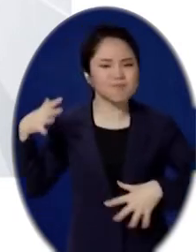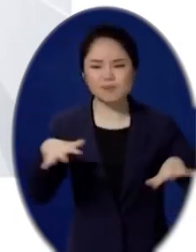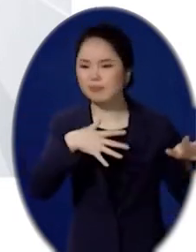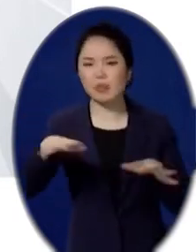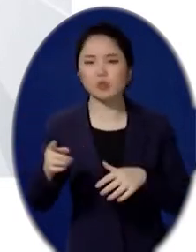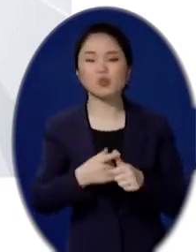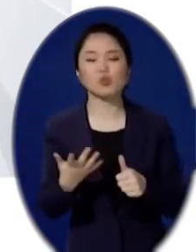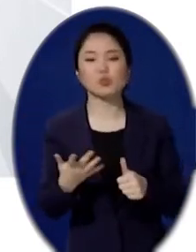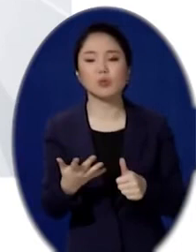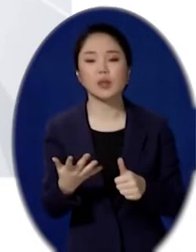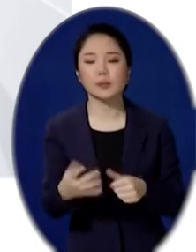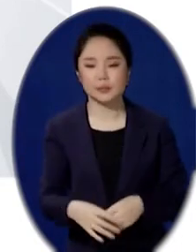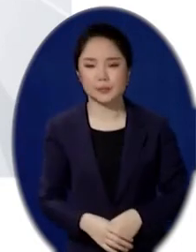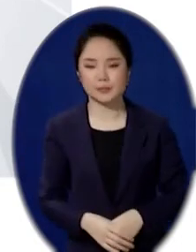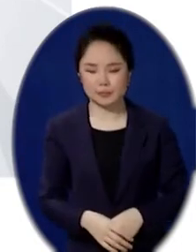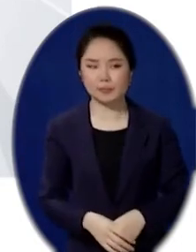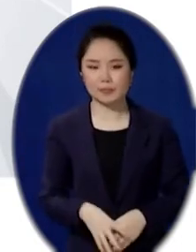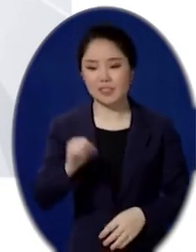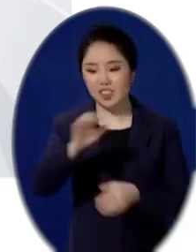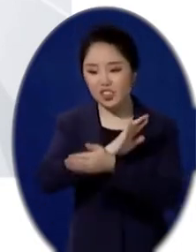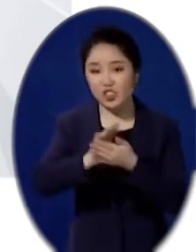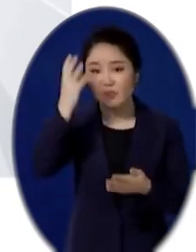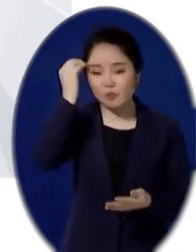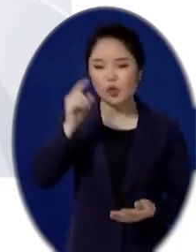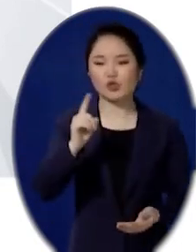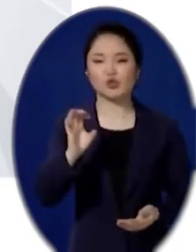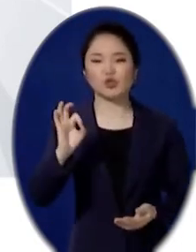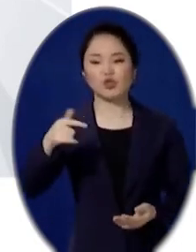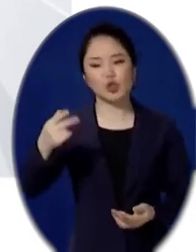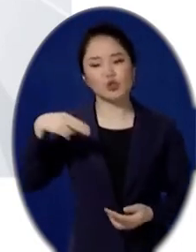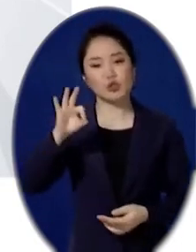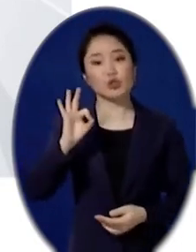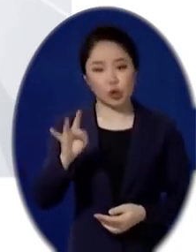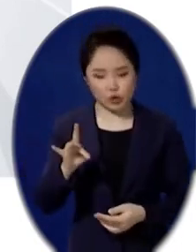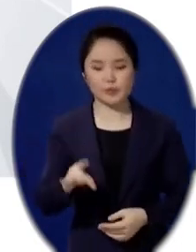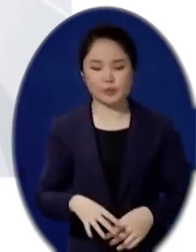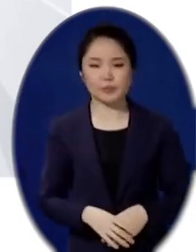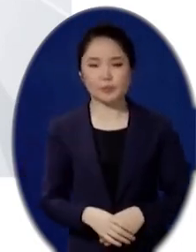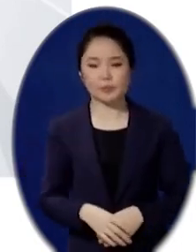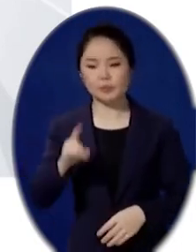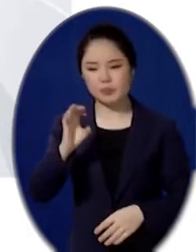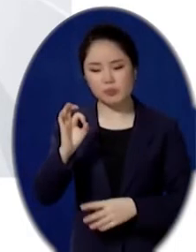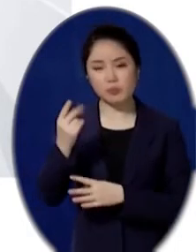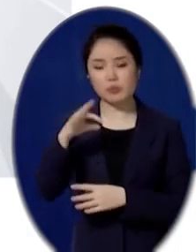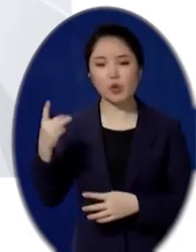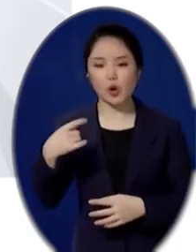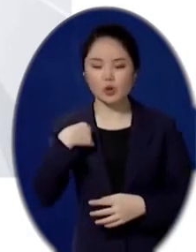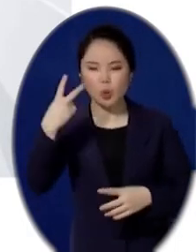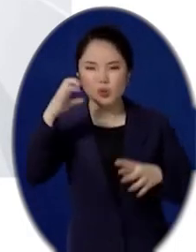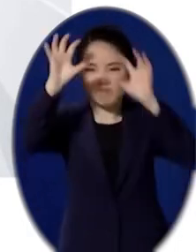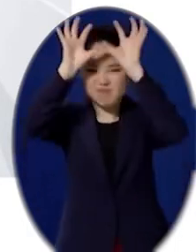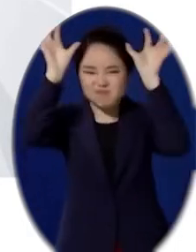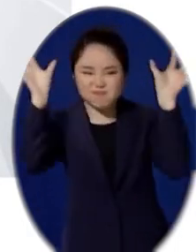За бидний шинэ үг болох зогдроо хийсгсэн. Доктор гэдэг маань хүзөөнд